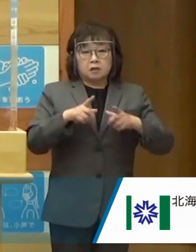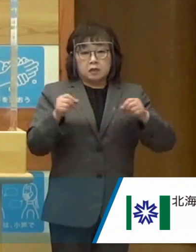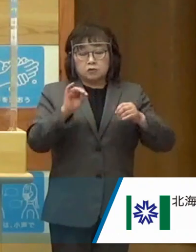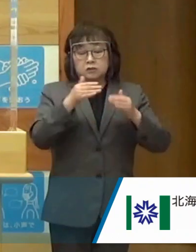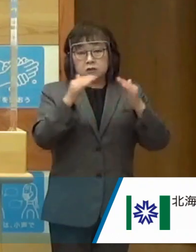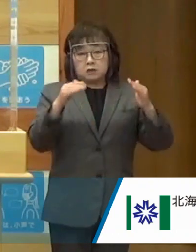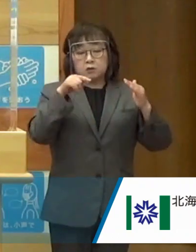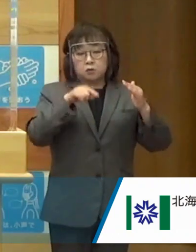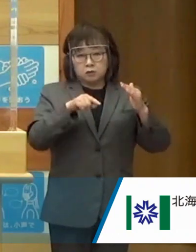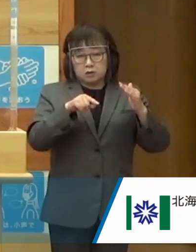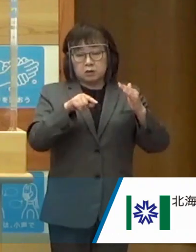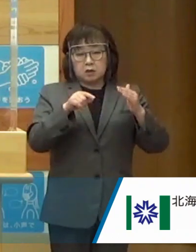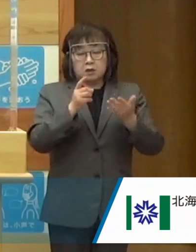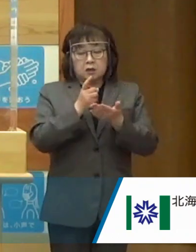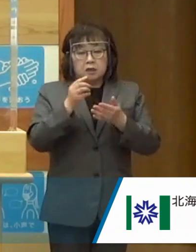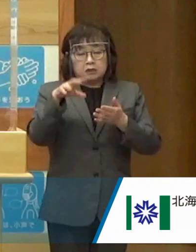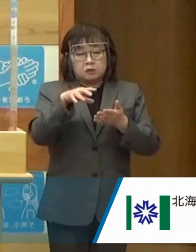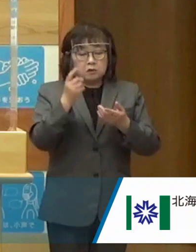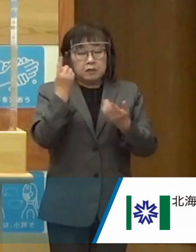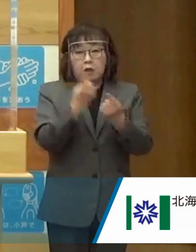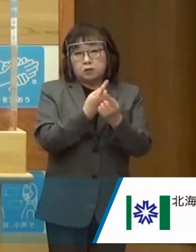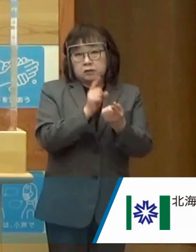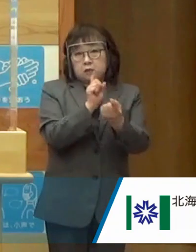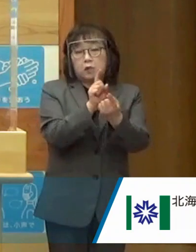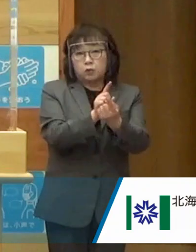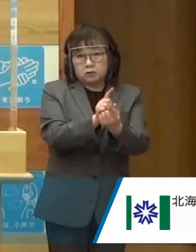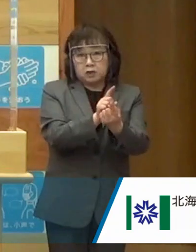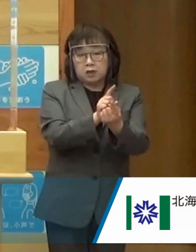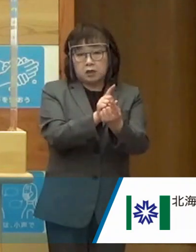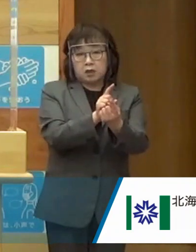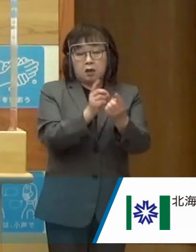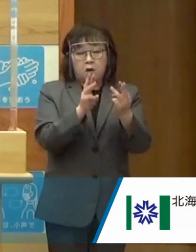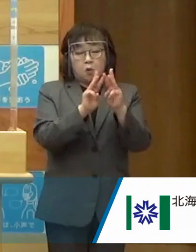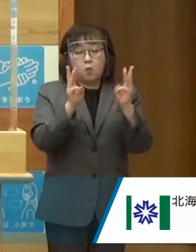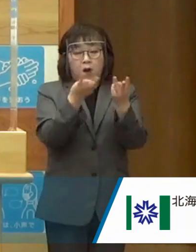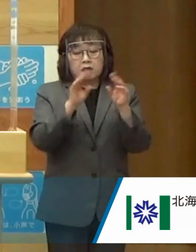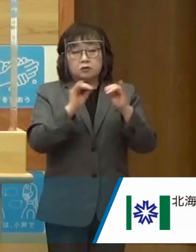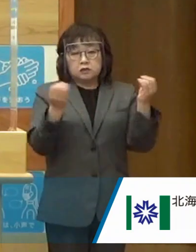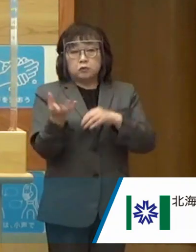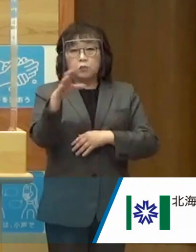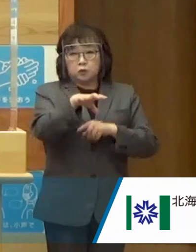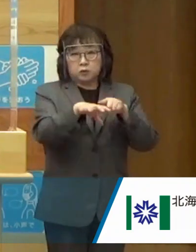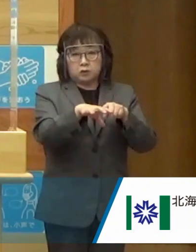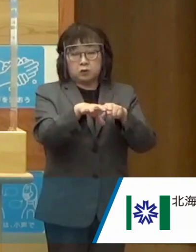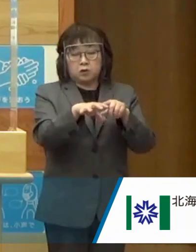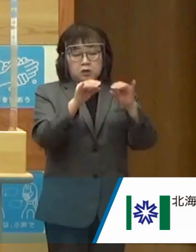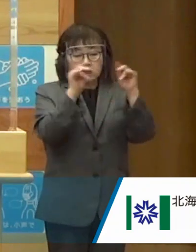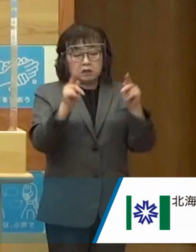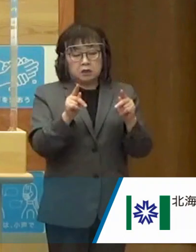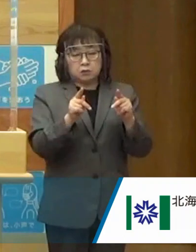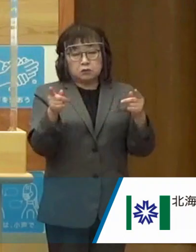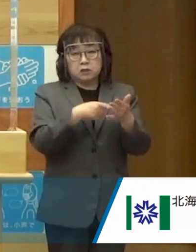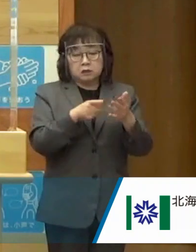知事会ではこうした位置づけの見直しに対応いたしまして、ワーキングチームを設置をし、課題の